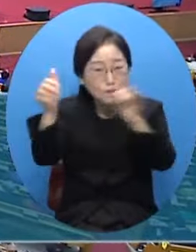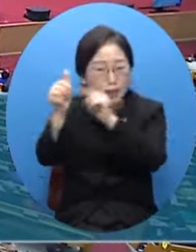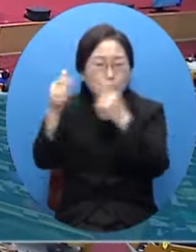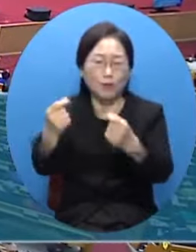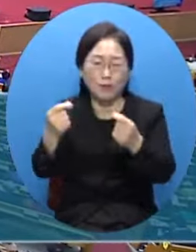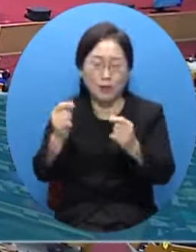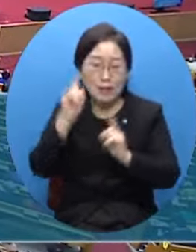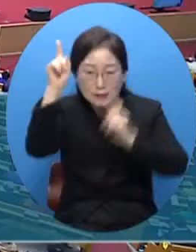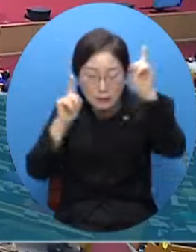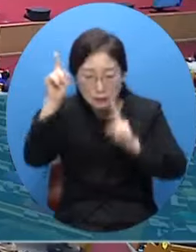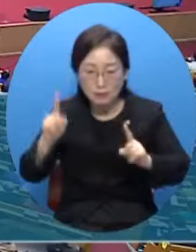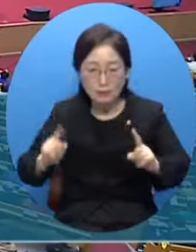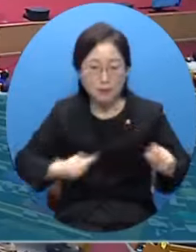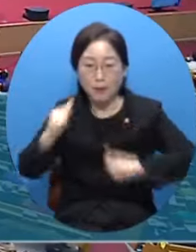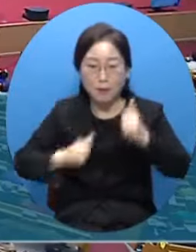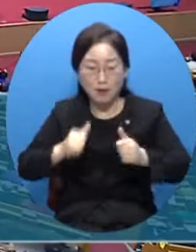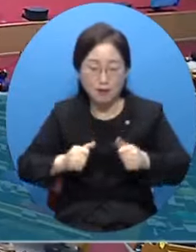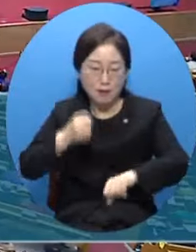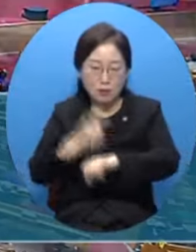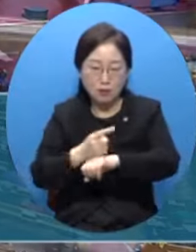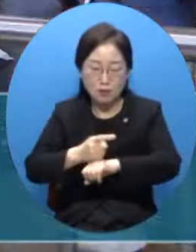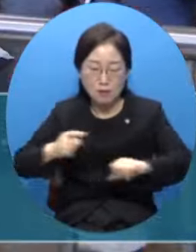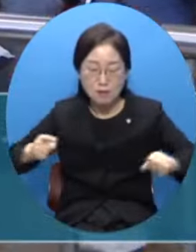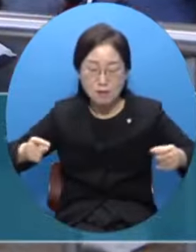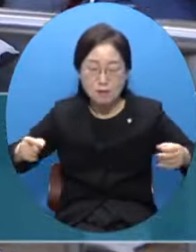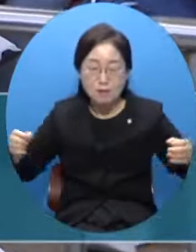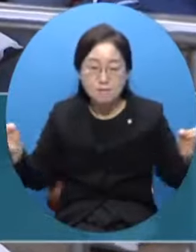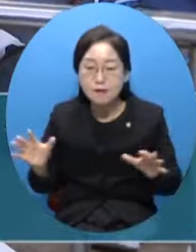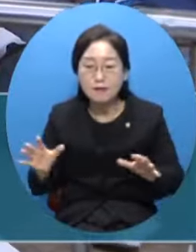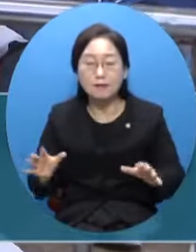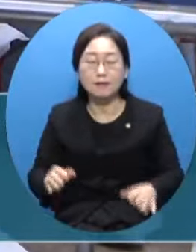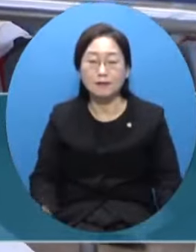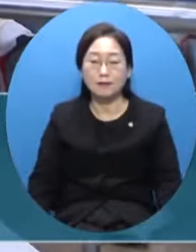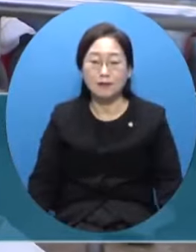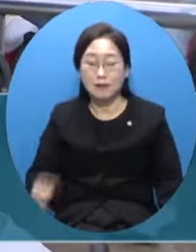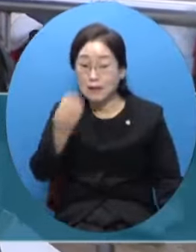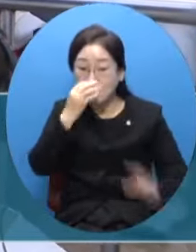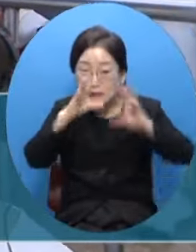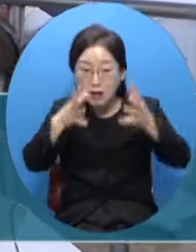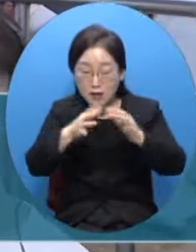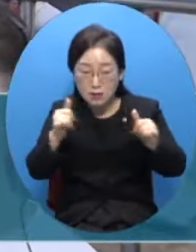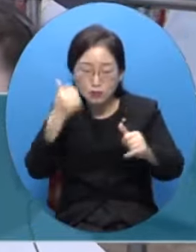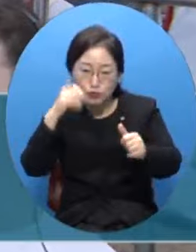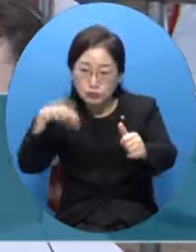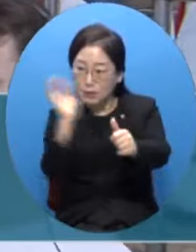많고 성격이 또한 급했습니다. 이스라엘 백성을 괴롭힌다고 그 자리에서